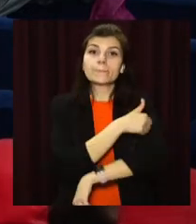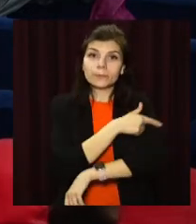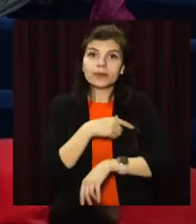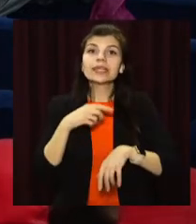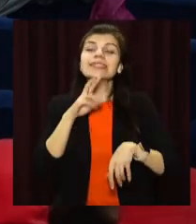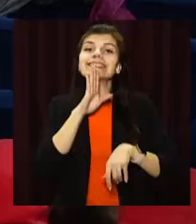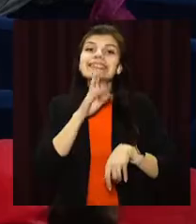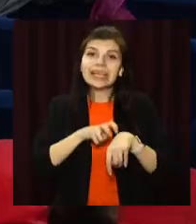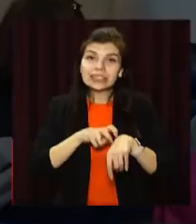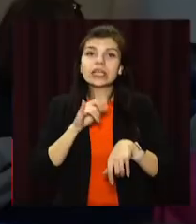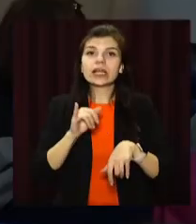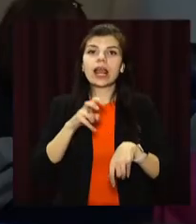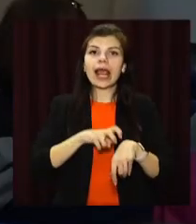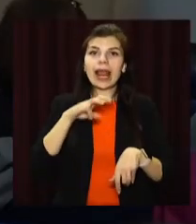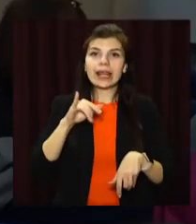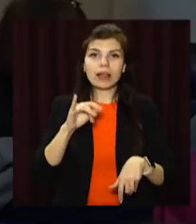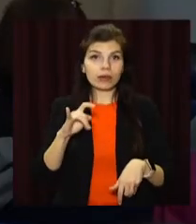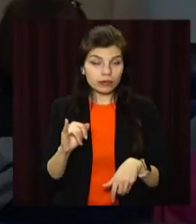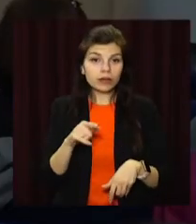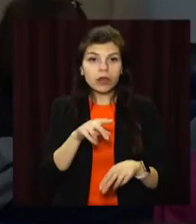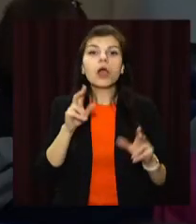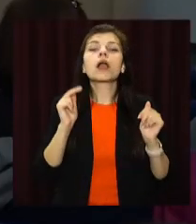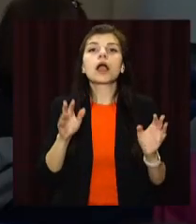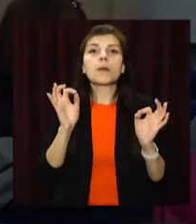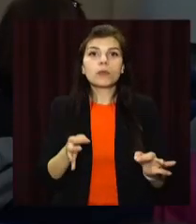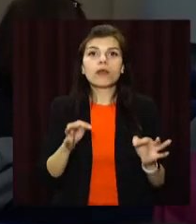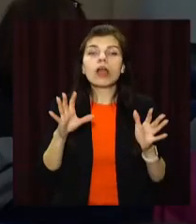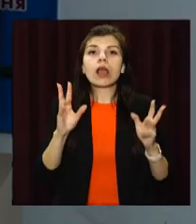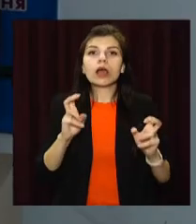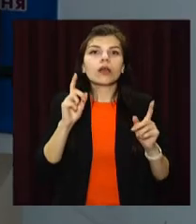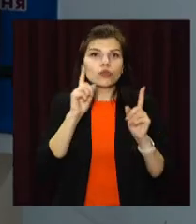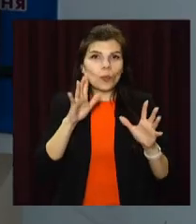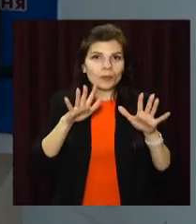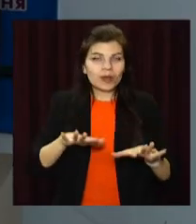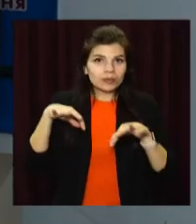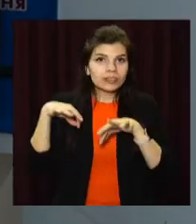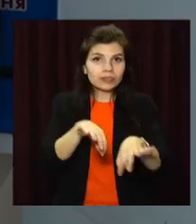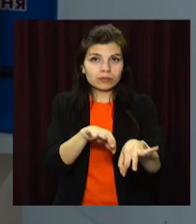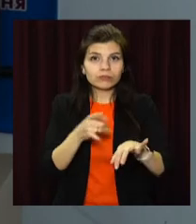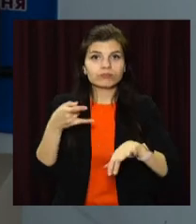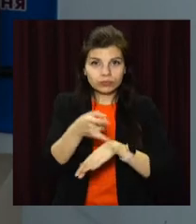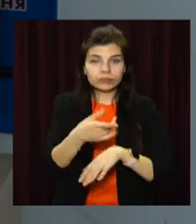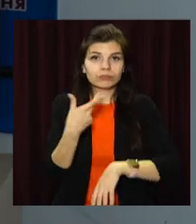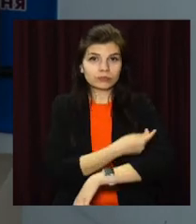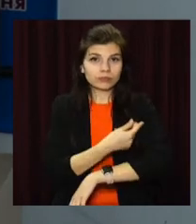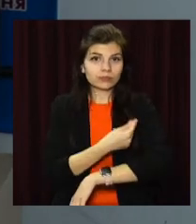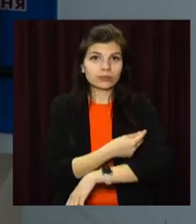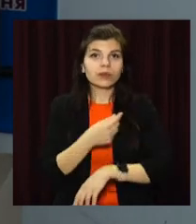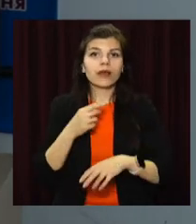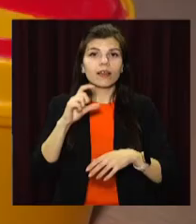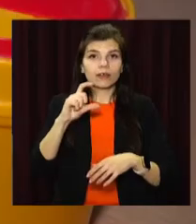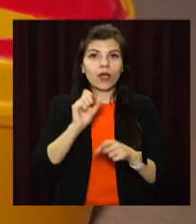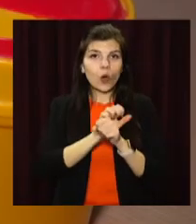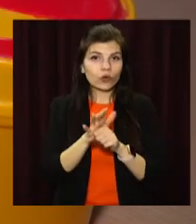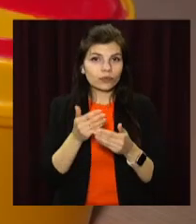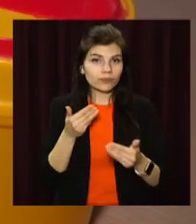сестри. Їх вчать правильно вакцинувати пацієнта в екстрених умовах. Для проведення імунізації на озброєння мобільної бригади – аптечка